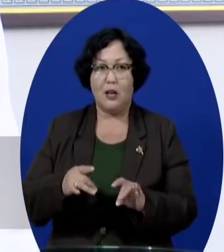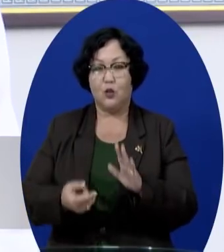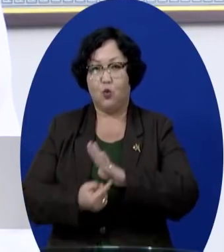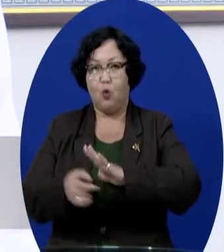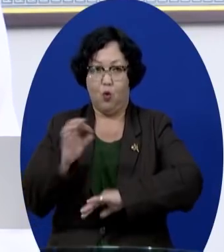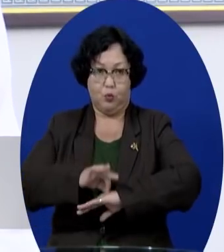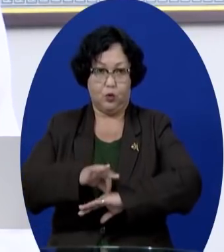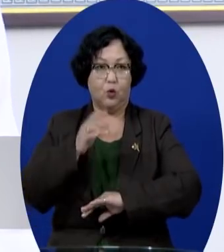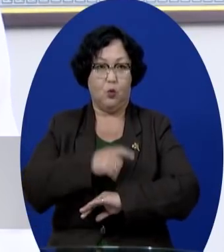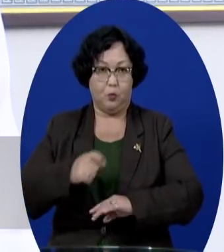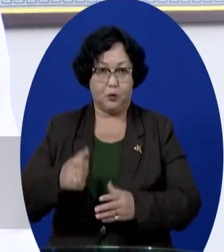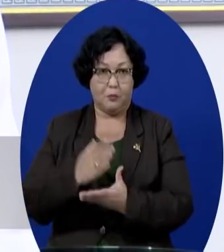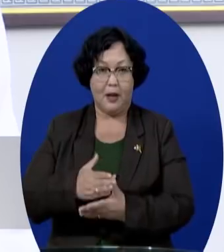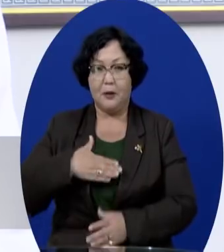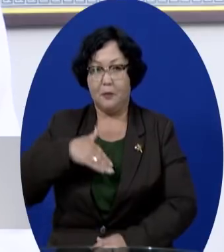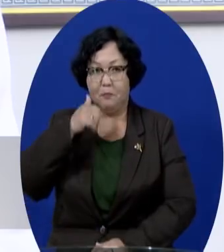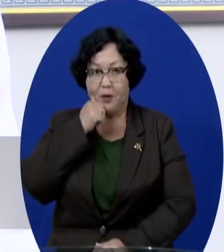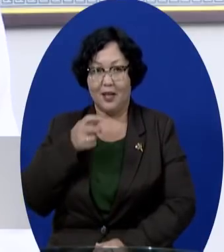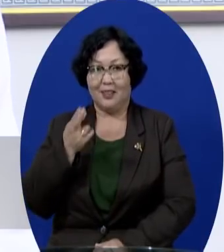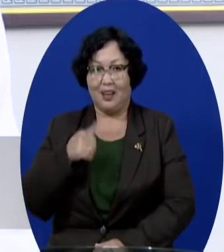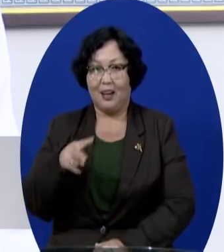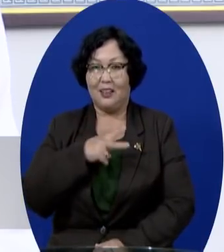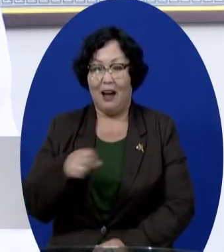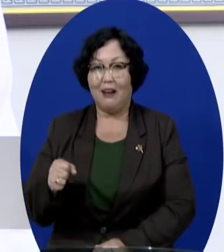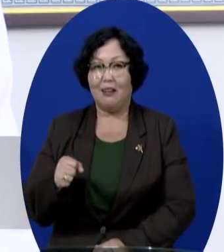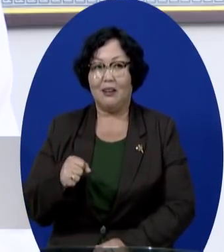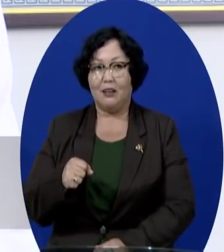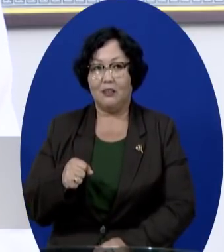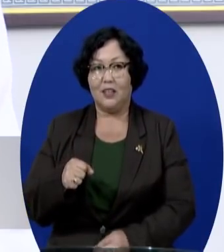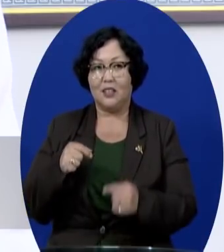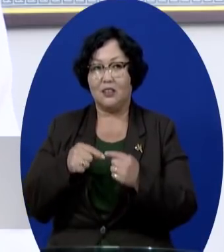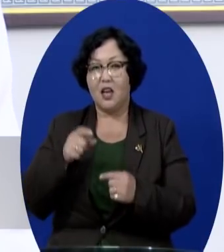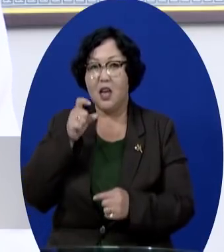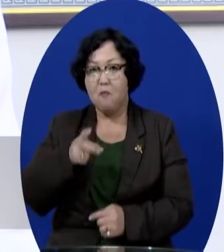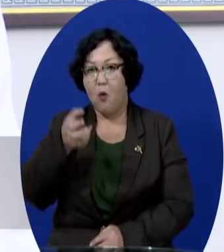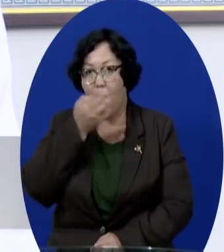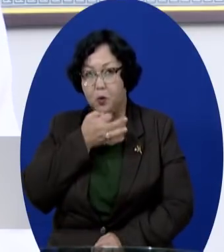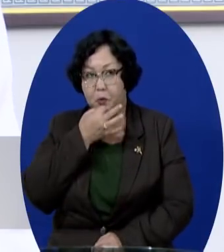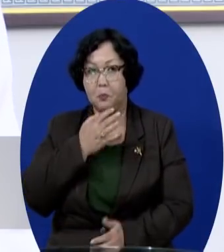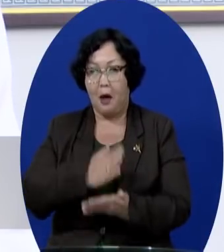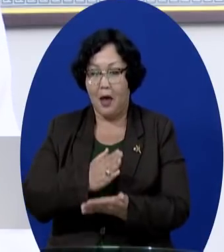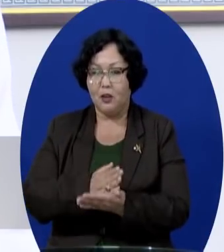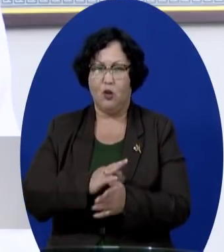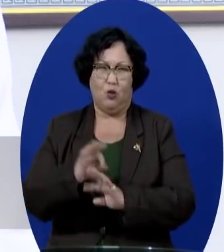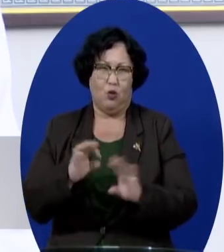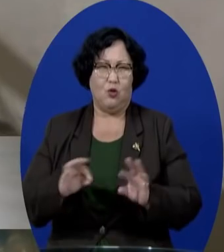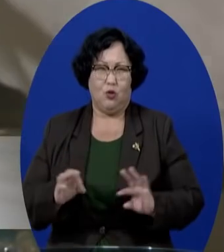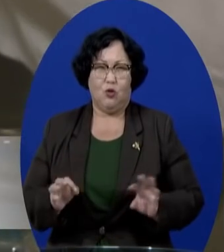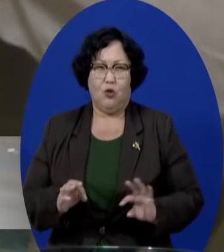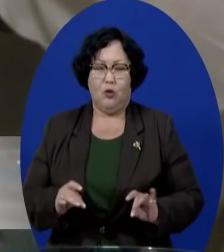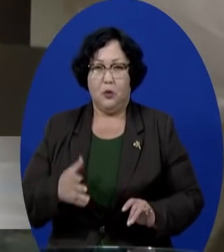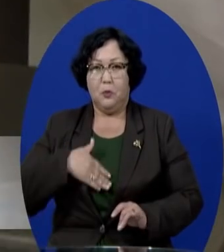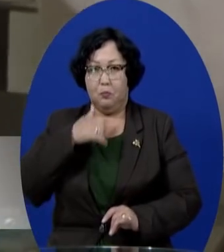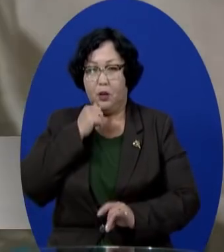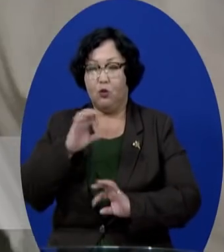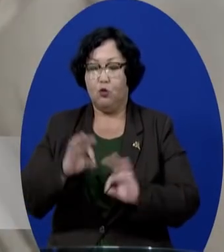суур өвчтэй хүмүүс байж байгаа. Дархлаа дарангуулах эм хэрэгэлдэг хүмүүс байгаа. Энэ хүн болгон дээр дархлаа тэр тогтоц үүсэлт нь бол өөр өөр. Вакцин